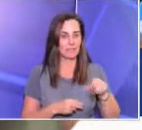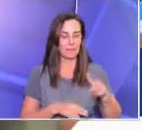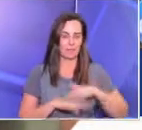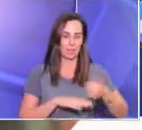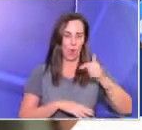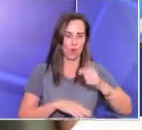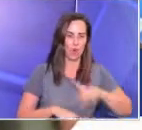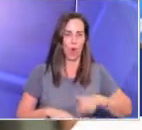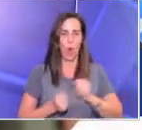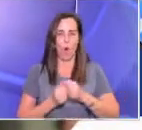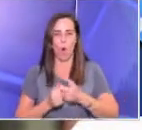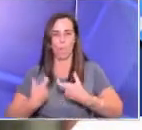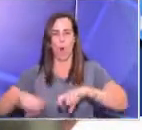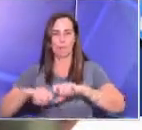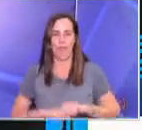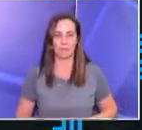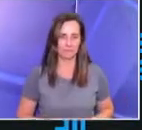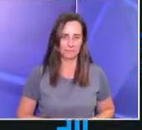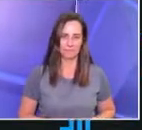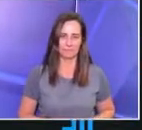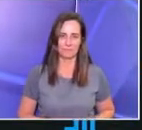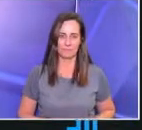העיר ובין אם זה יהיה מספסלי המועצה.